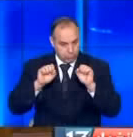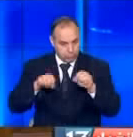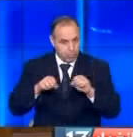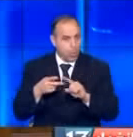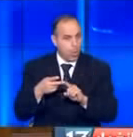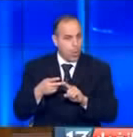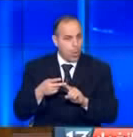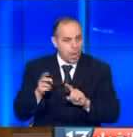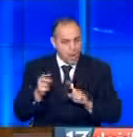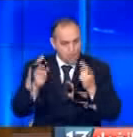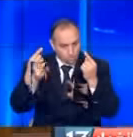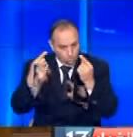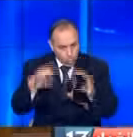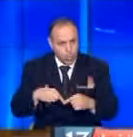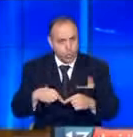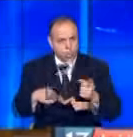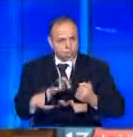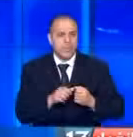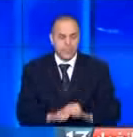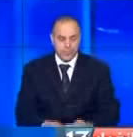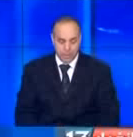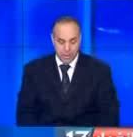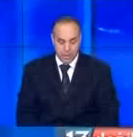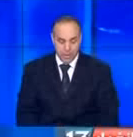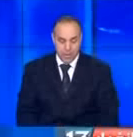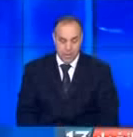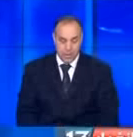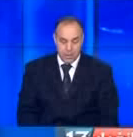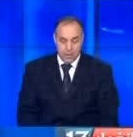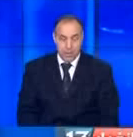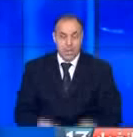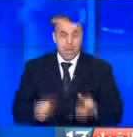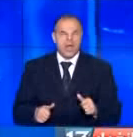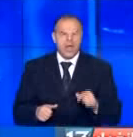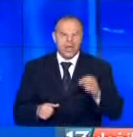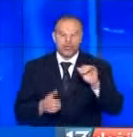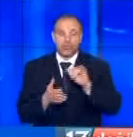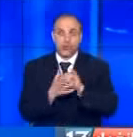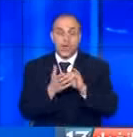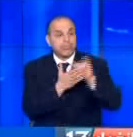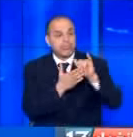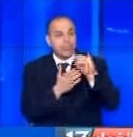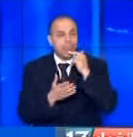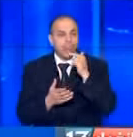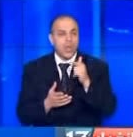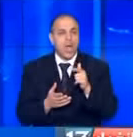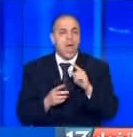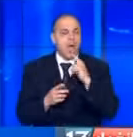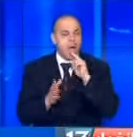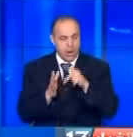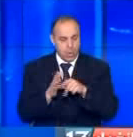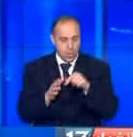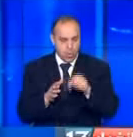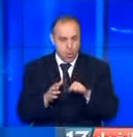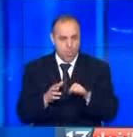إيقاف جميع رحلاتها بسبب خلال عودة من قرطاج. الشركة وضحت